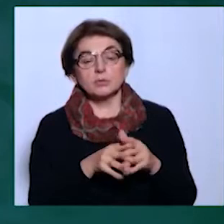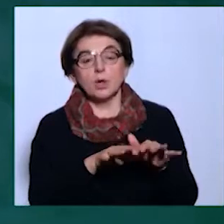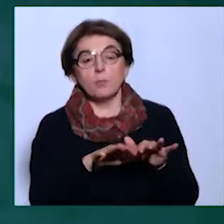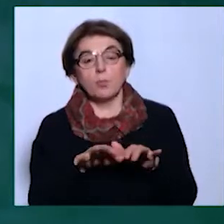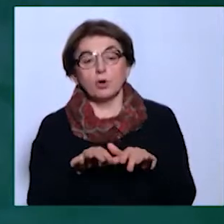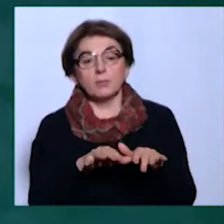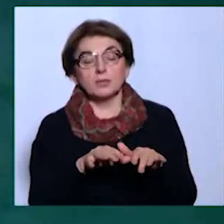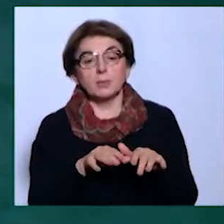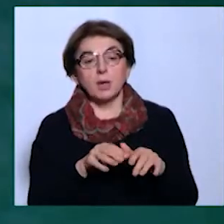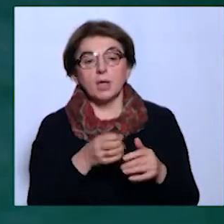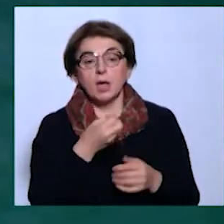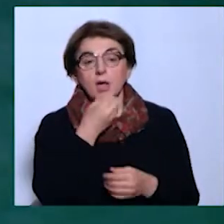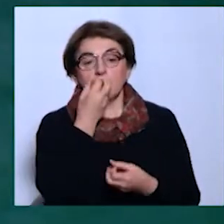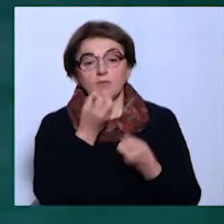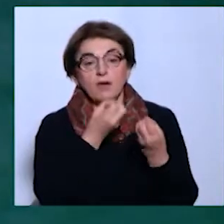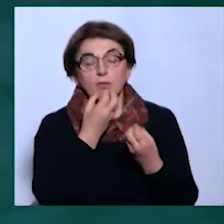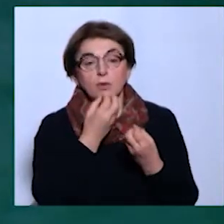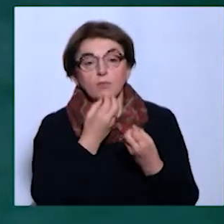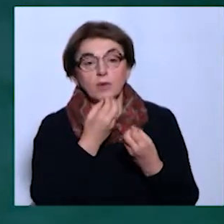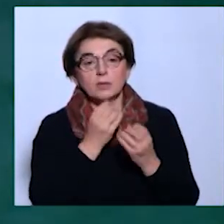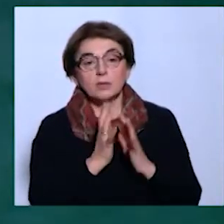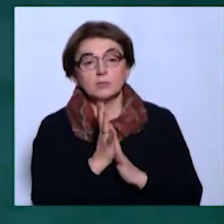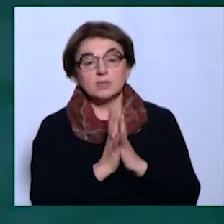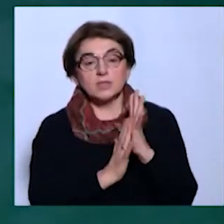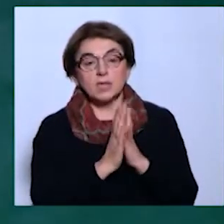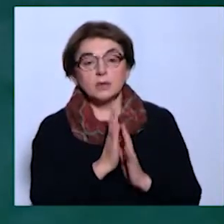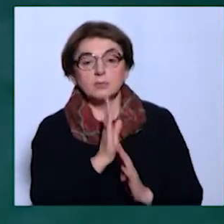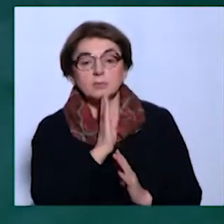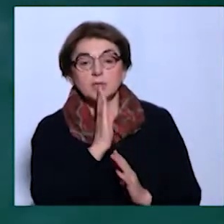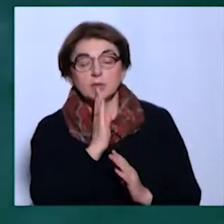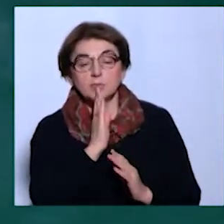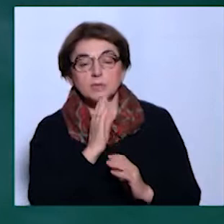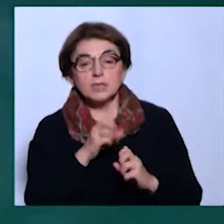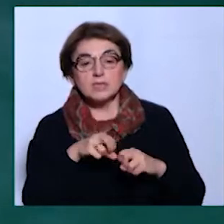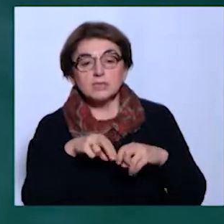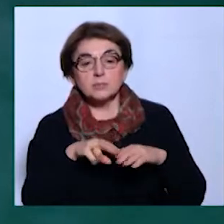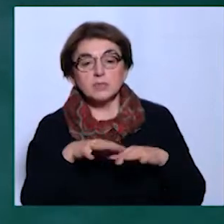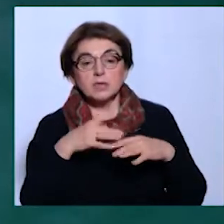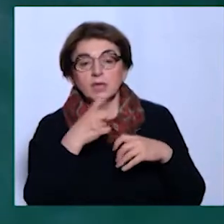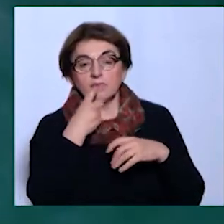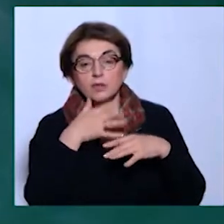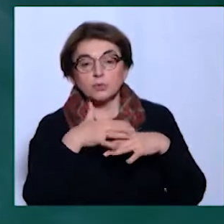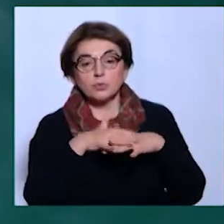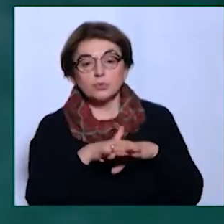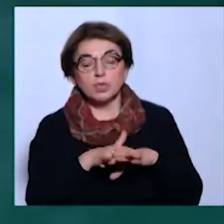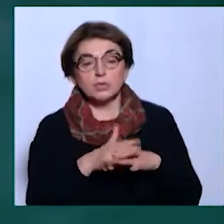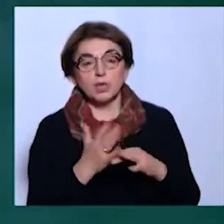პროცესია. ყვავილოვან მცენარეებში დედრობითი სასქესო უჯრედი კვერცხუჯრედია,